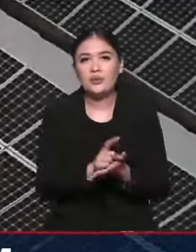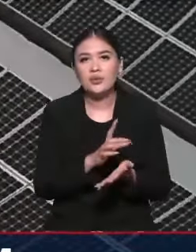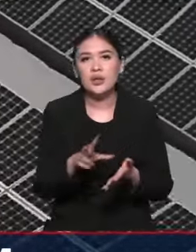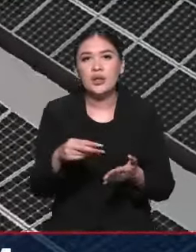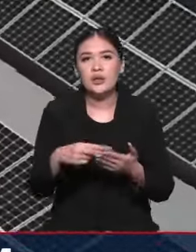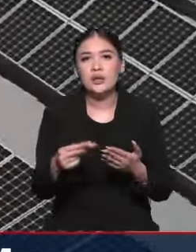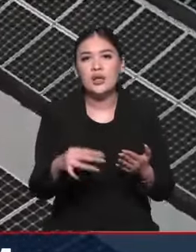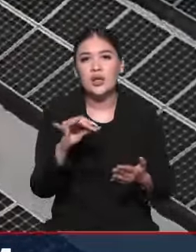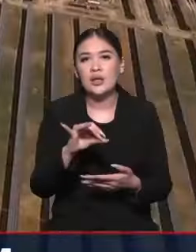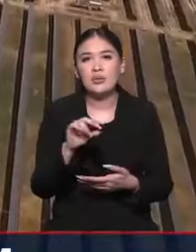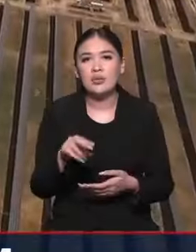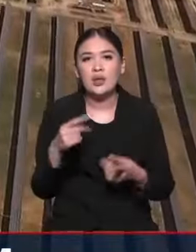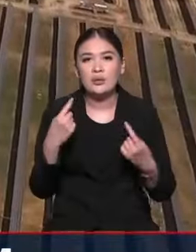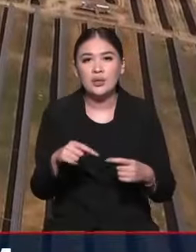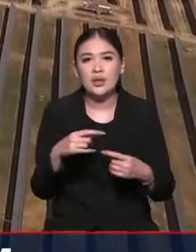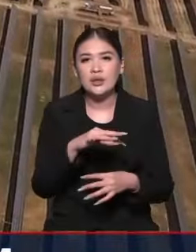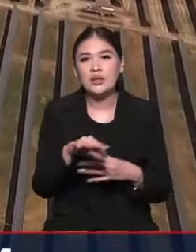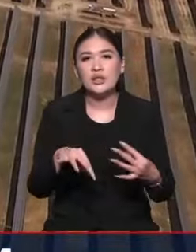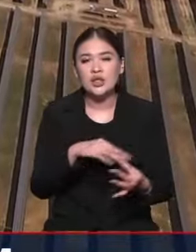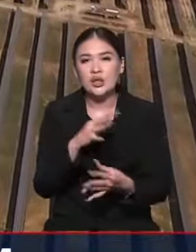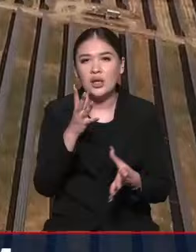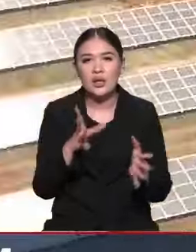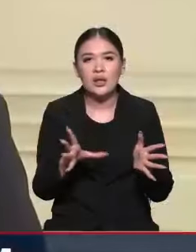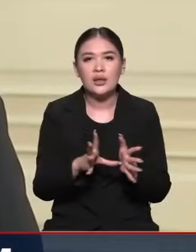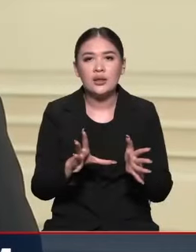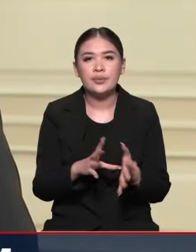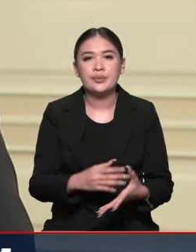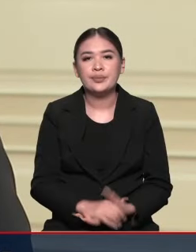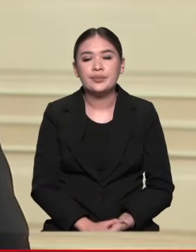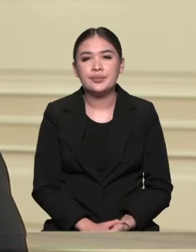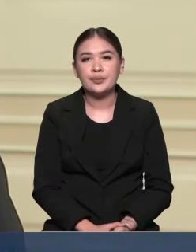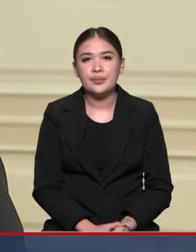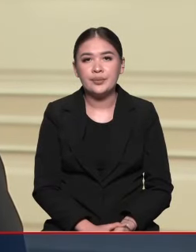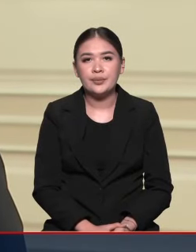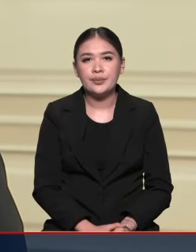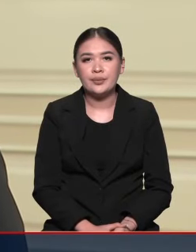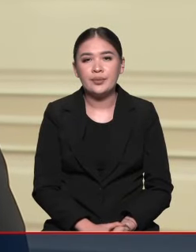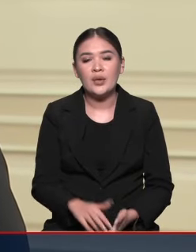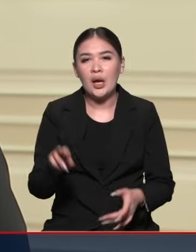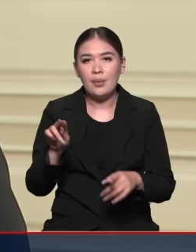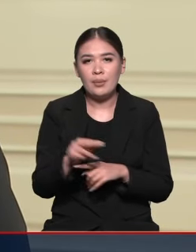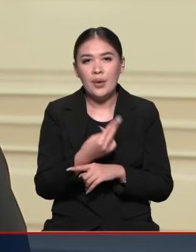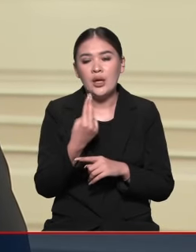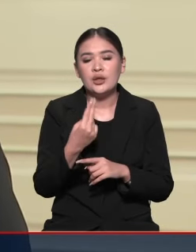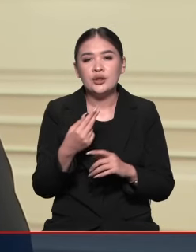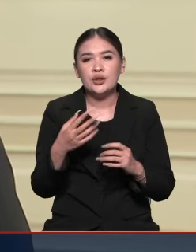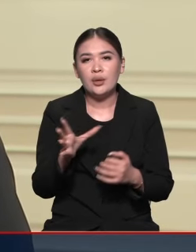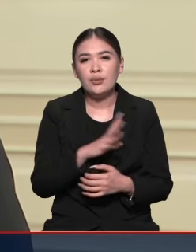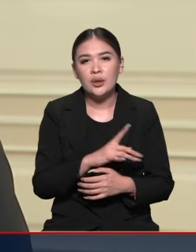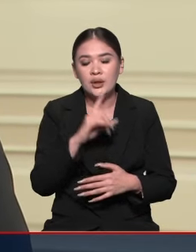как ИП, чтобы продавать излишки энергии. То есть ключевые поправки, они